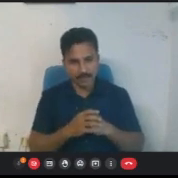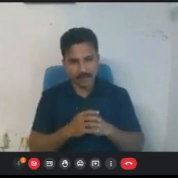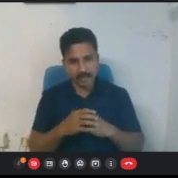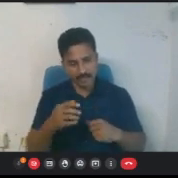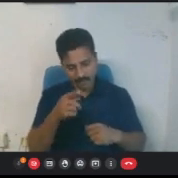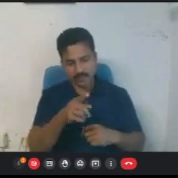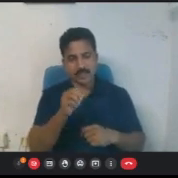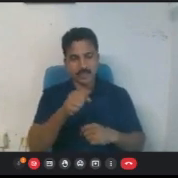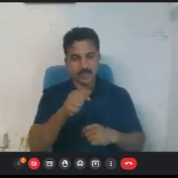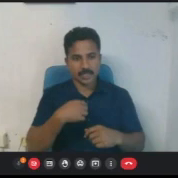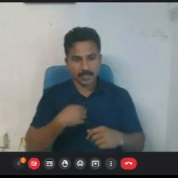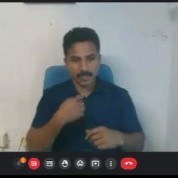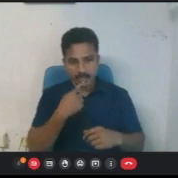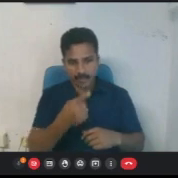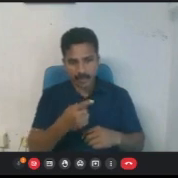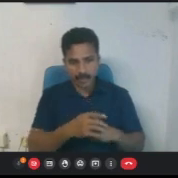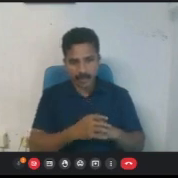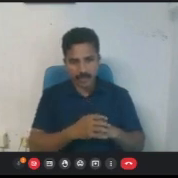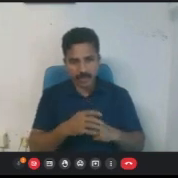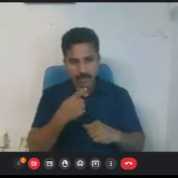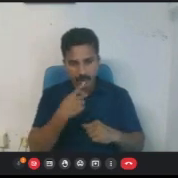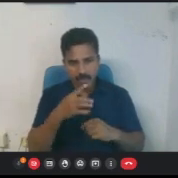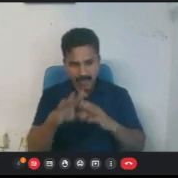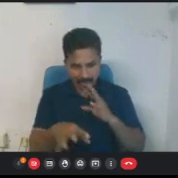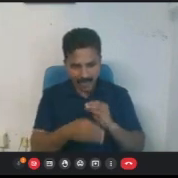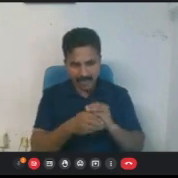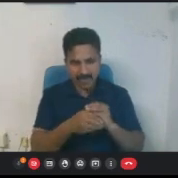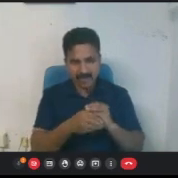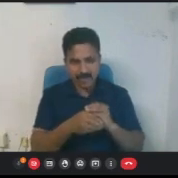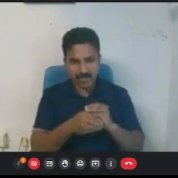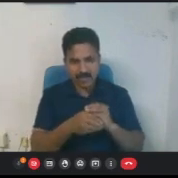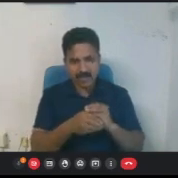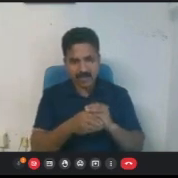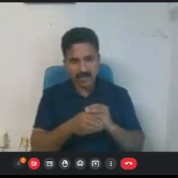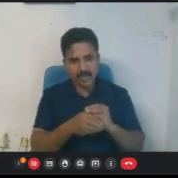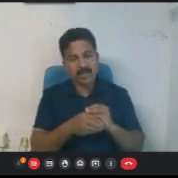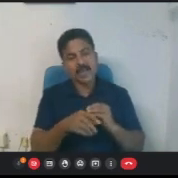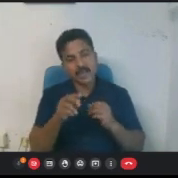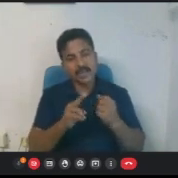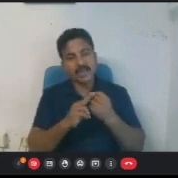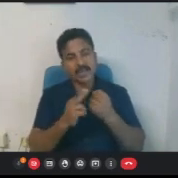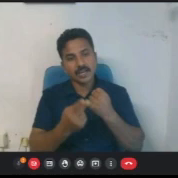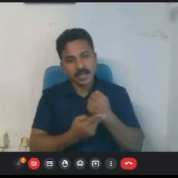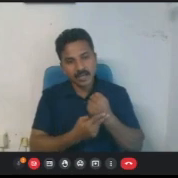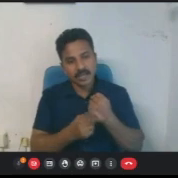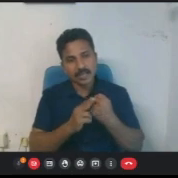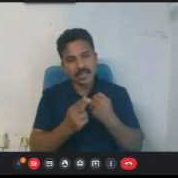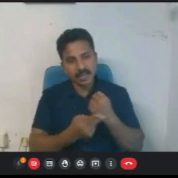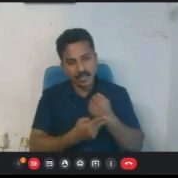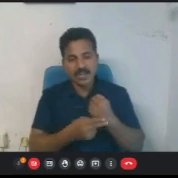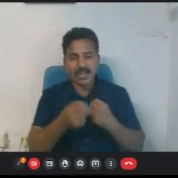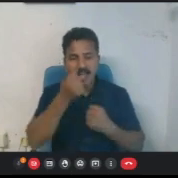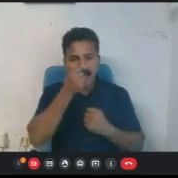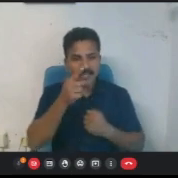ഞാൻ പറഞ്ഞു തീർന്നില്ല. ശരി മാഡം. അപ്പൊ ഞാൻ പറഞ്ഞു വന്നത്, മാഡം പറഞ്ഞില്ലേ, അറ്റ്ലീസ്റ്റ് നിഷിന പാരന്റ്സ് എങ്കിലും വേണ്ടത്ര ഒരു ബോധവൽക്കരണം